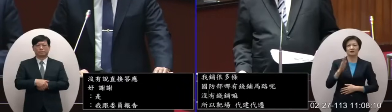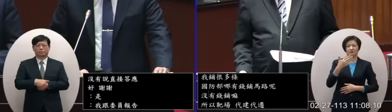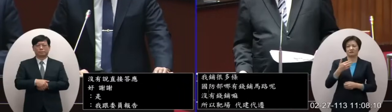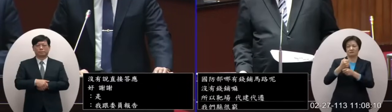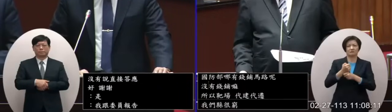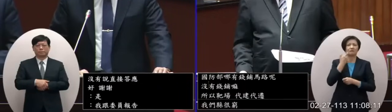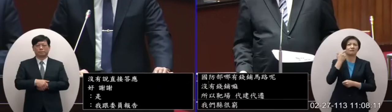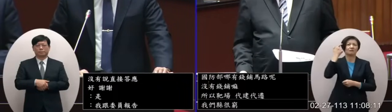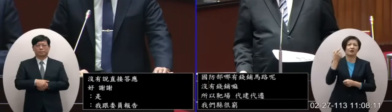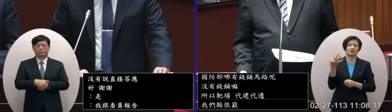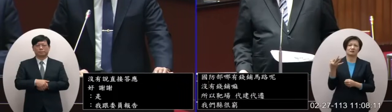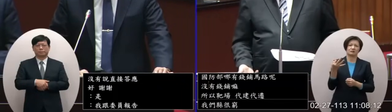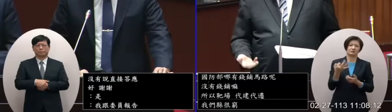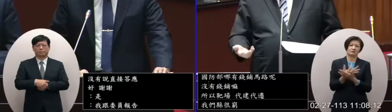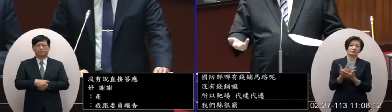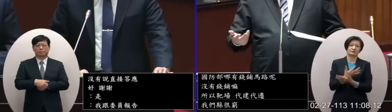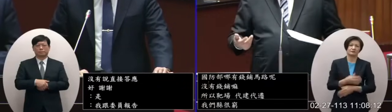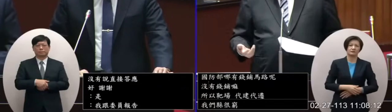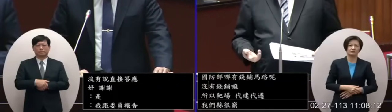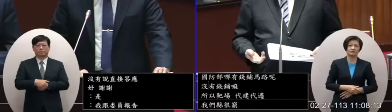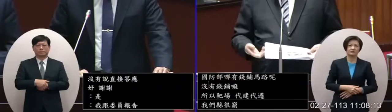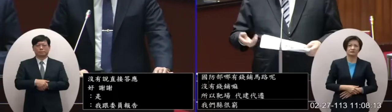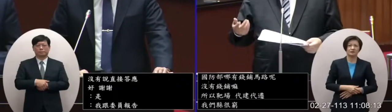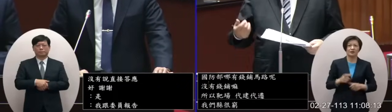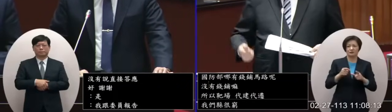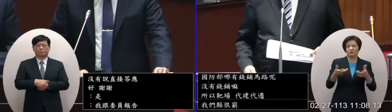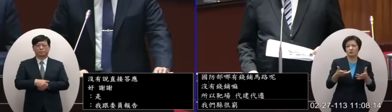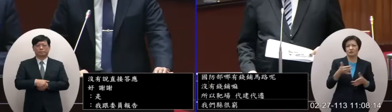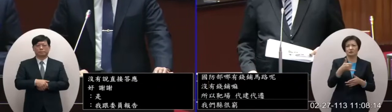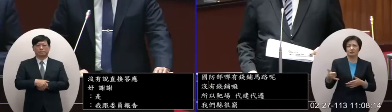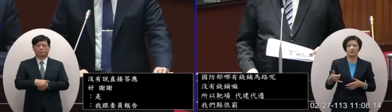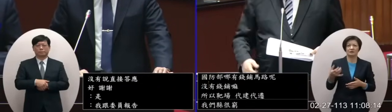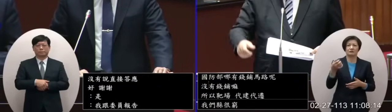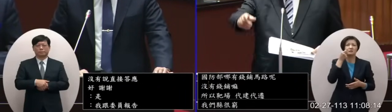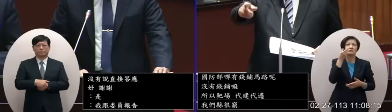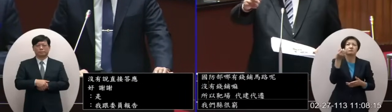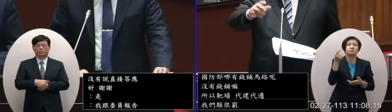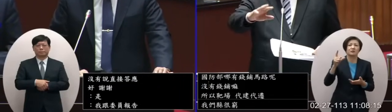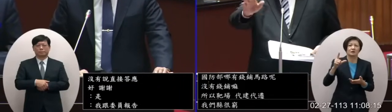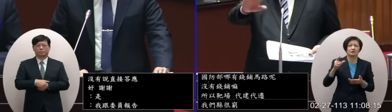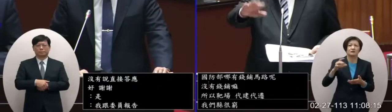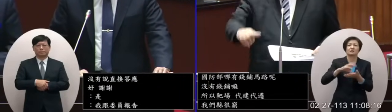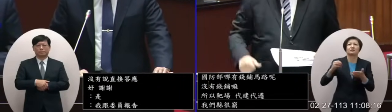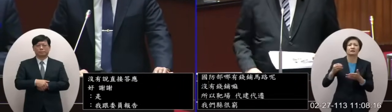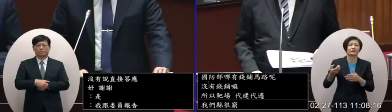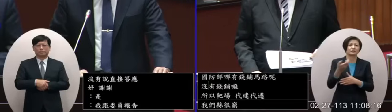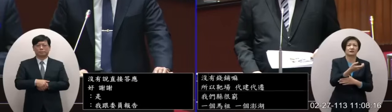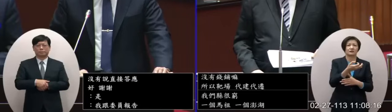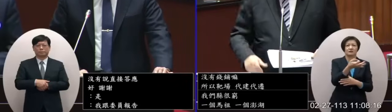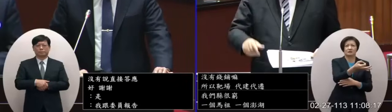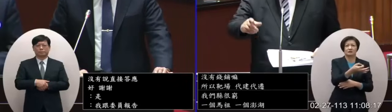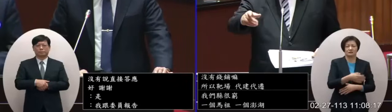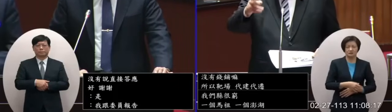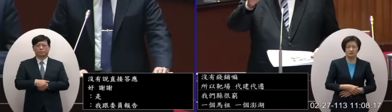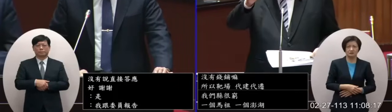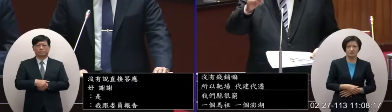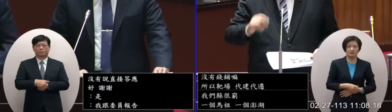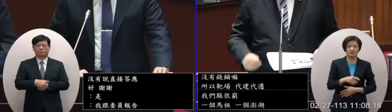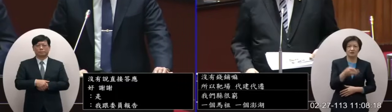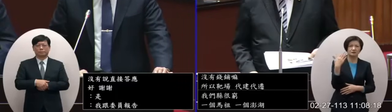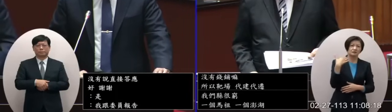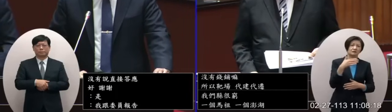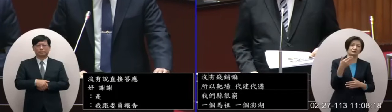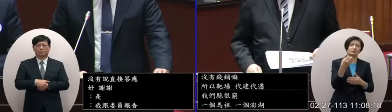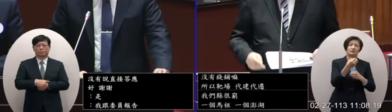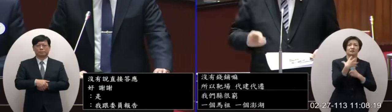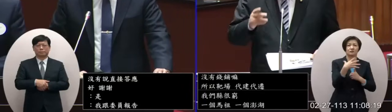啊。你知道只有扣我们公务人员薪水拿去做靶场啊，所以邱部长说没办法，后来答应我说两